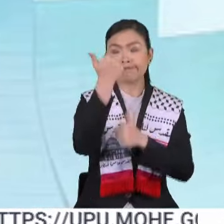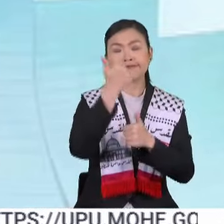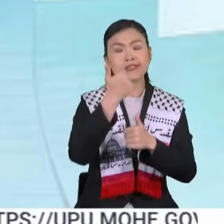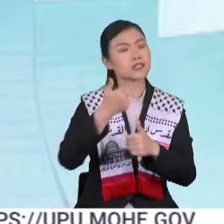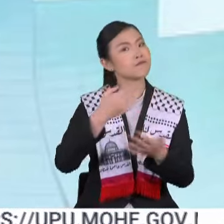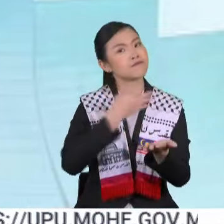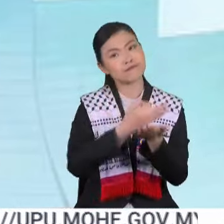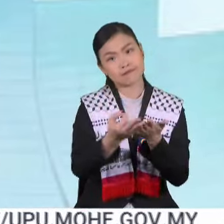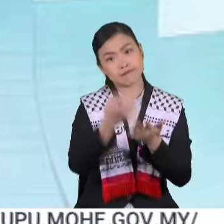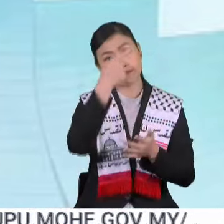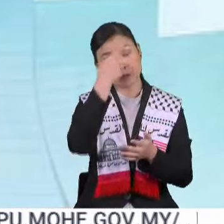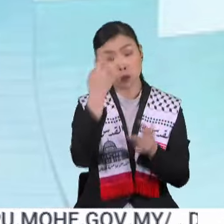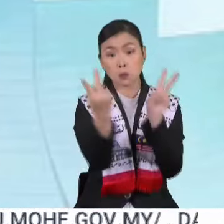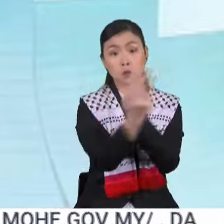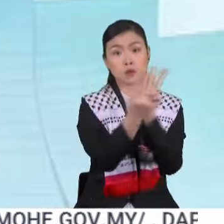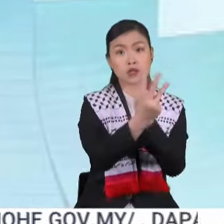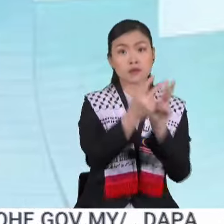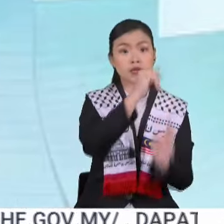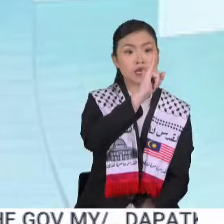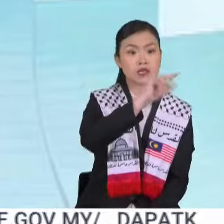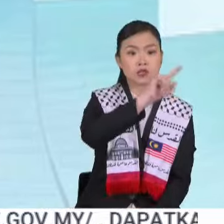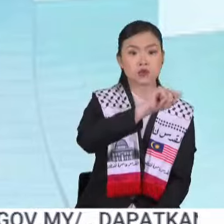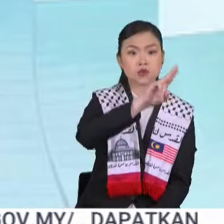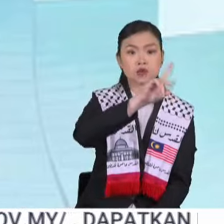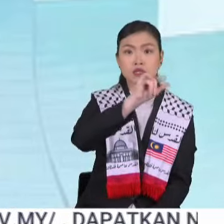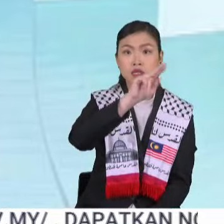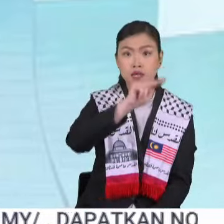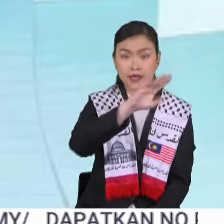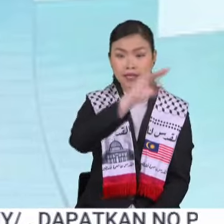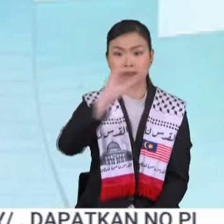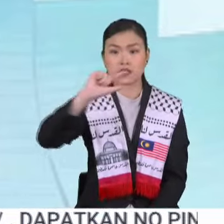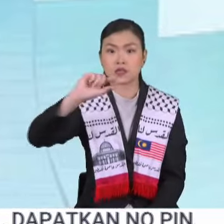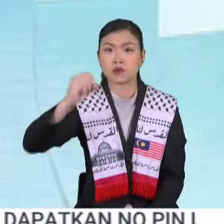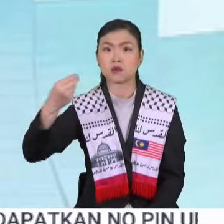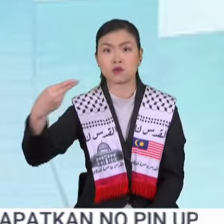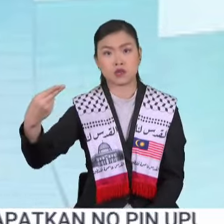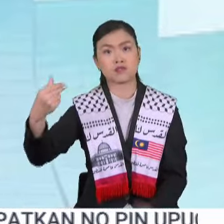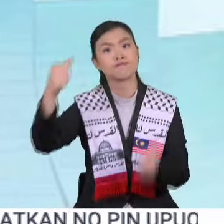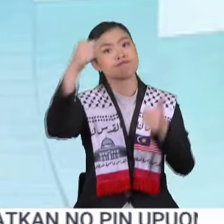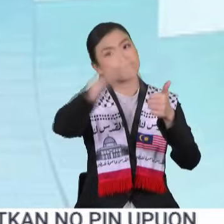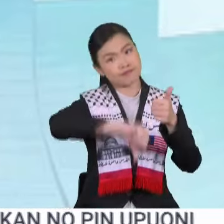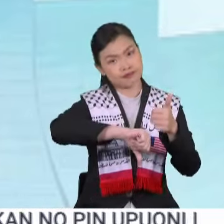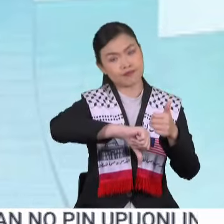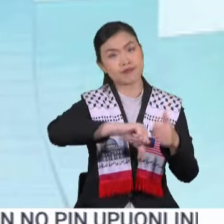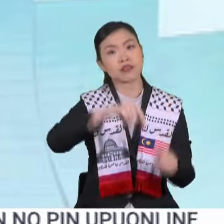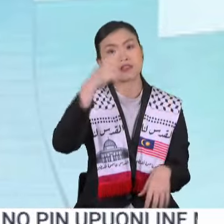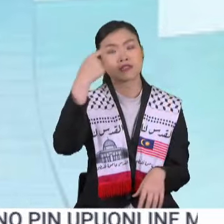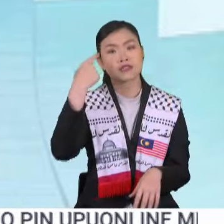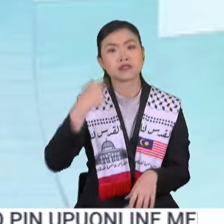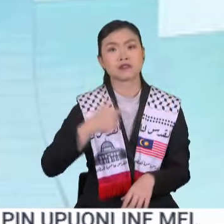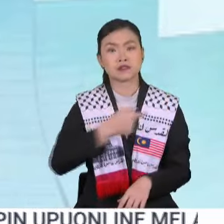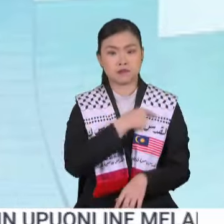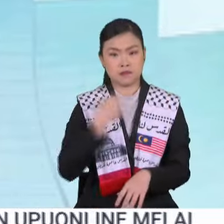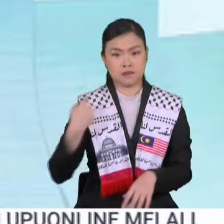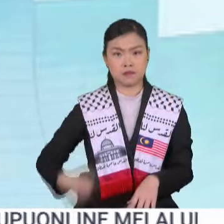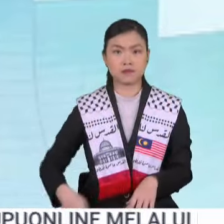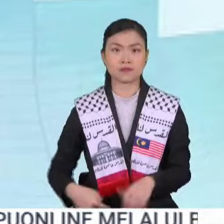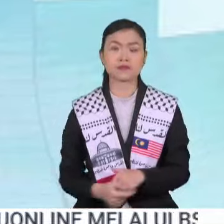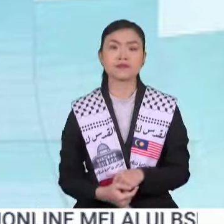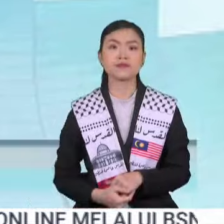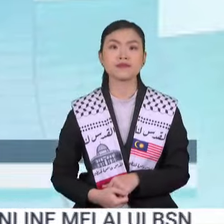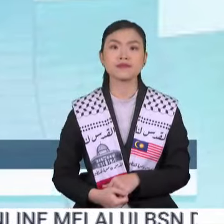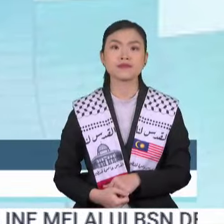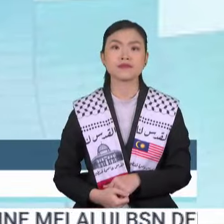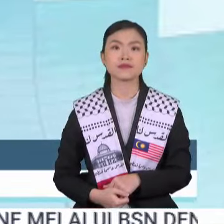apabila beregu lelaki negara Nur Izzuddin Rumsani, Go Zhefei, tunduk pada wakil tuan rumah dari China, Liang Weikeng dan juga Wang